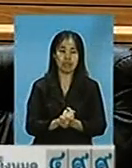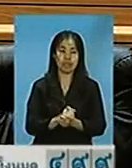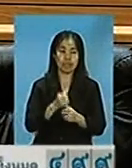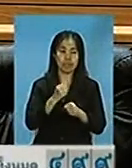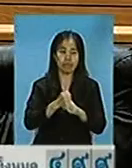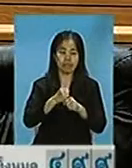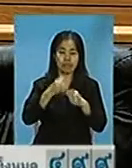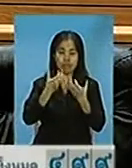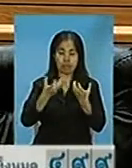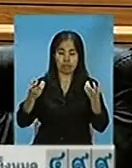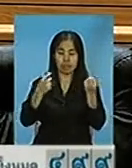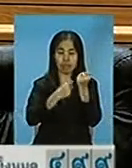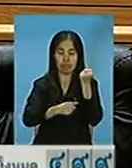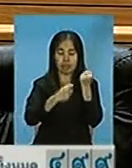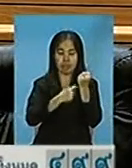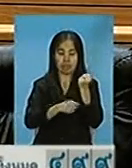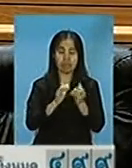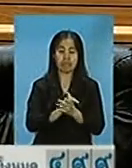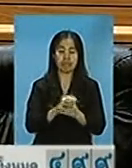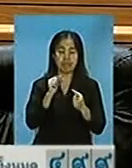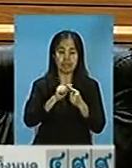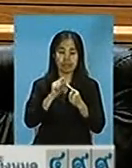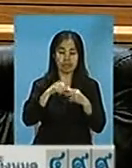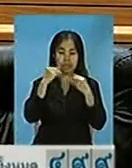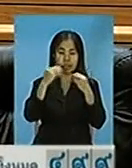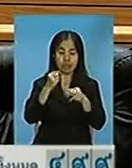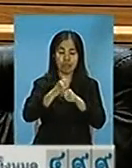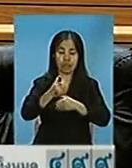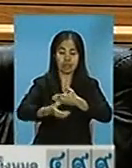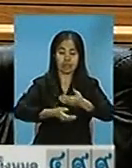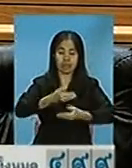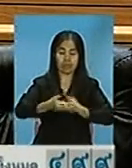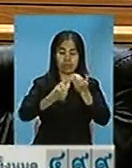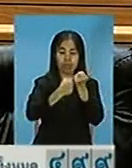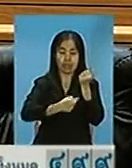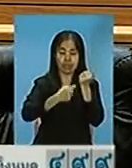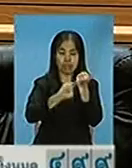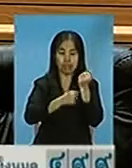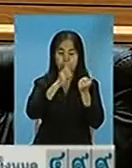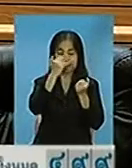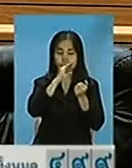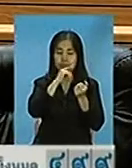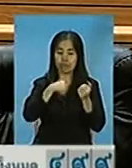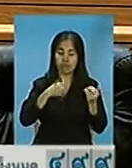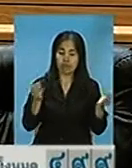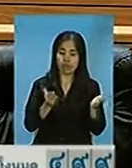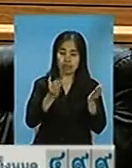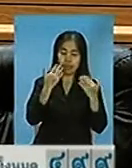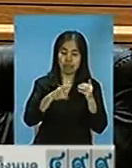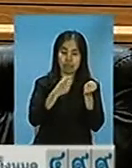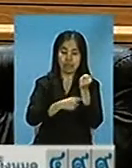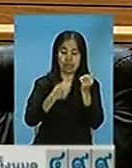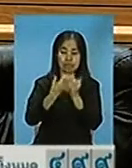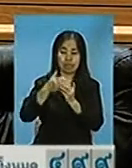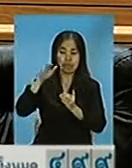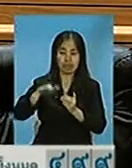การผลิตพันธุ์ยางเนี่ยในอาณาจักรเนี่ยก็เพื่อที่จะให้เกษตรกรนั้นขายยาง ในราคาดีถ้าเราส่งเสริมไปแล้วนะครับยางราคาตกเนี่ยเราก็ส่งแ